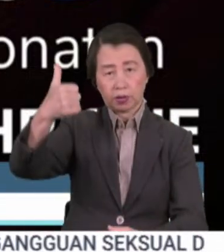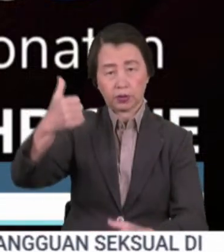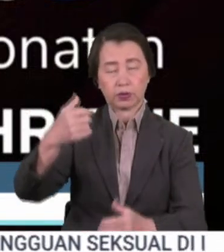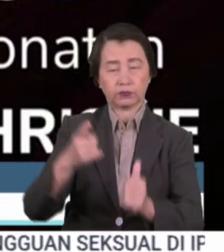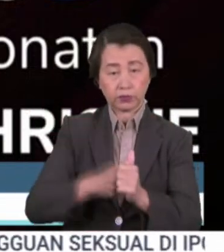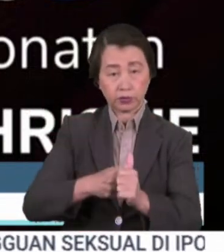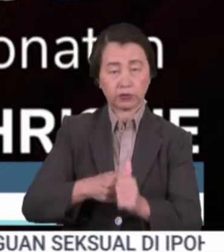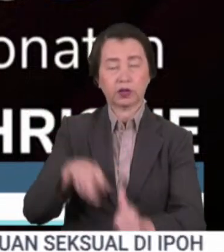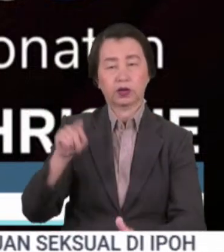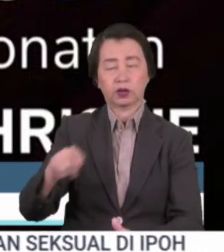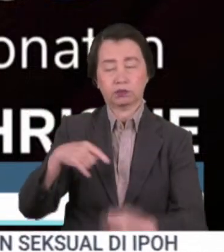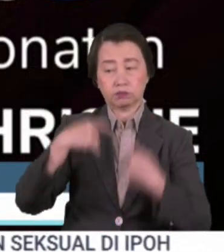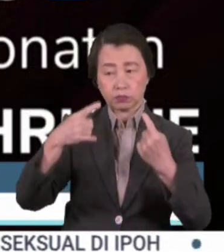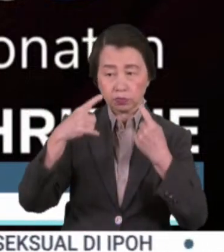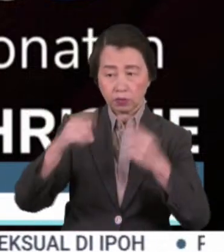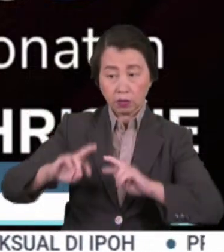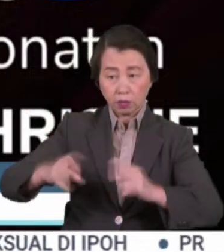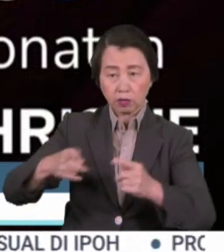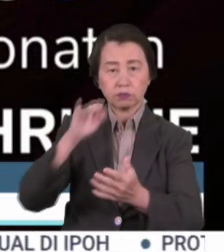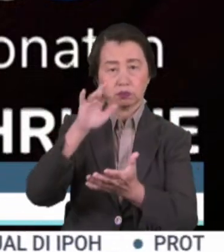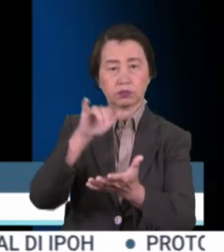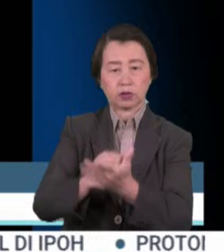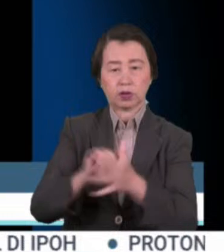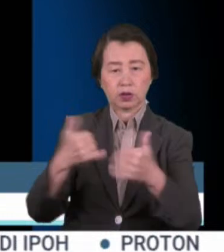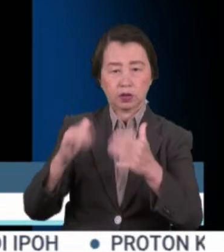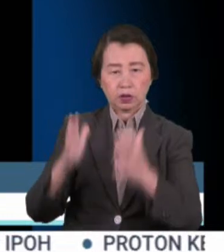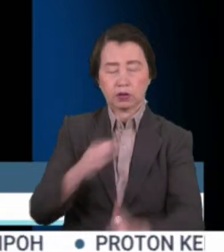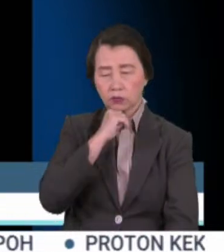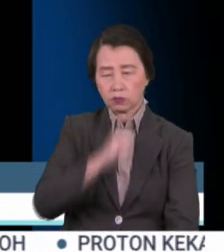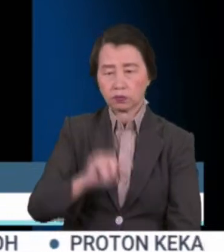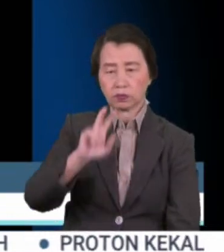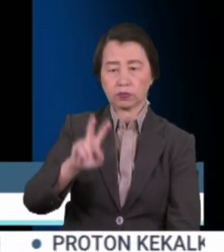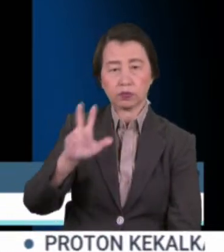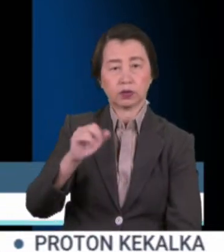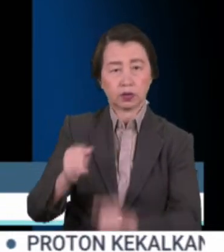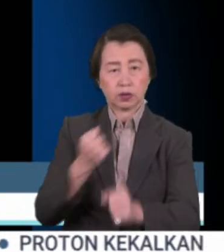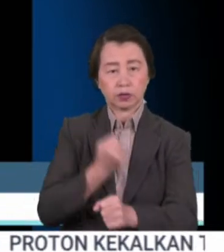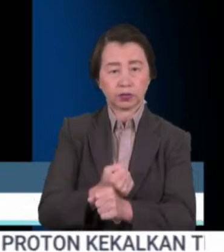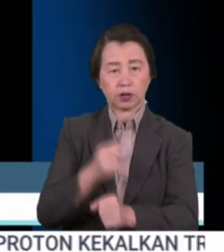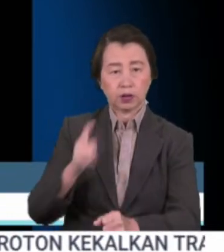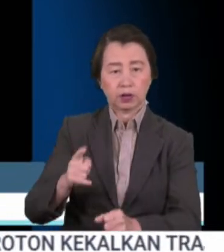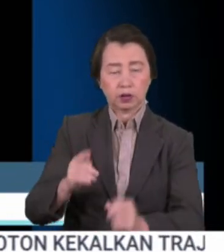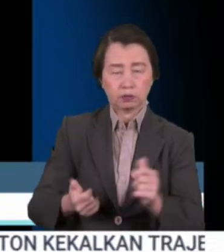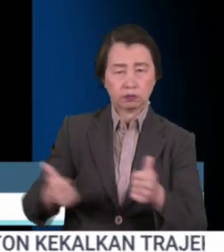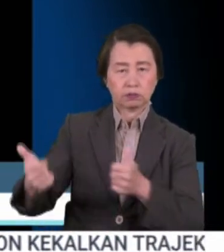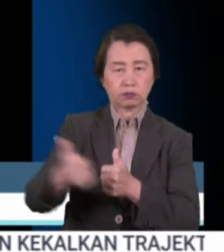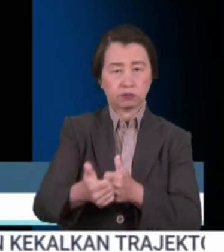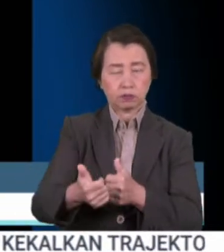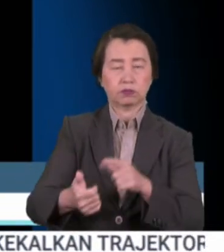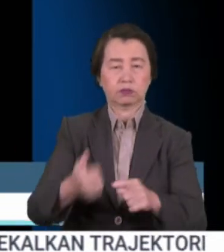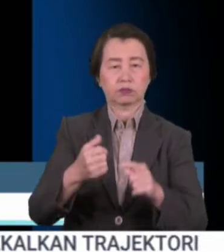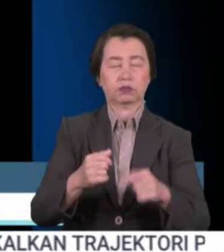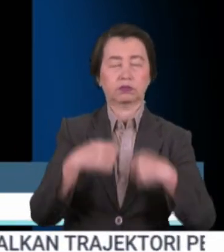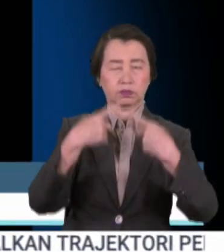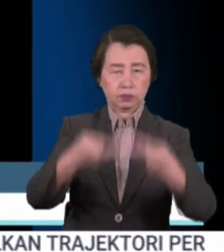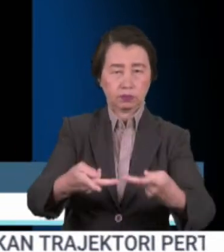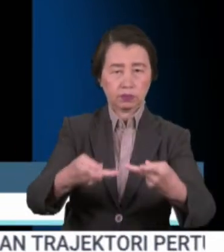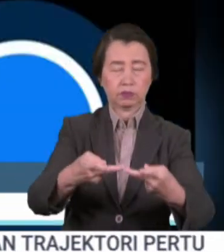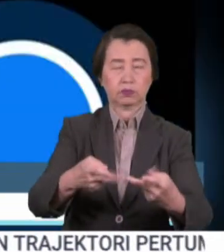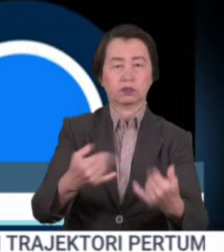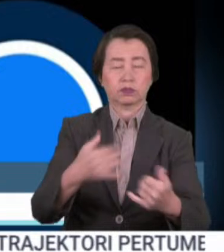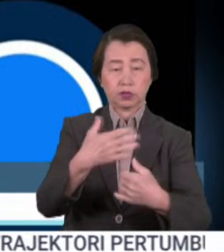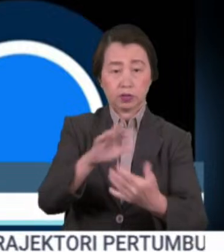kejayaan tersebut berjaya meningkatkan keyakinan pemain berusia 23 tahun itu untuk terus mengatasi jerawat Christie pada step berikutnya